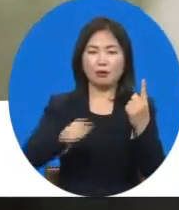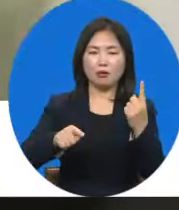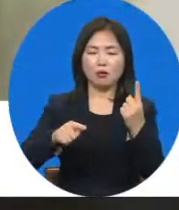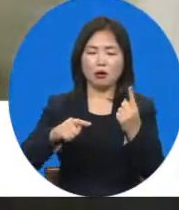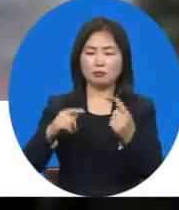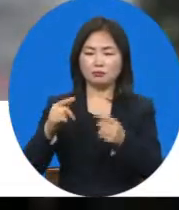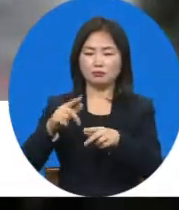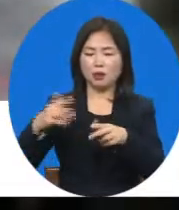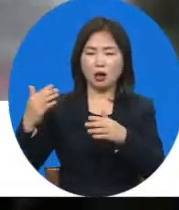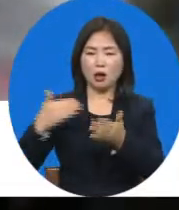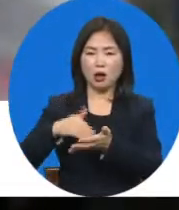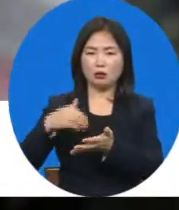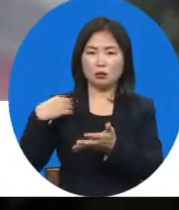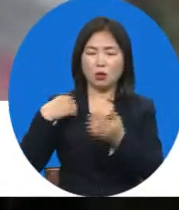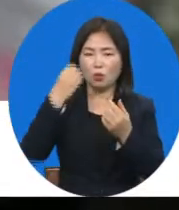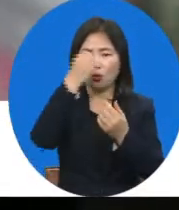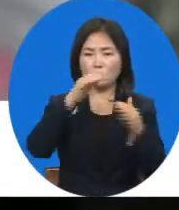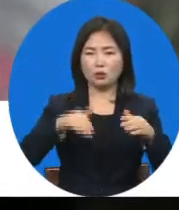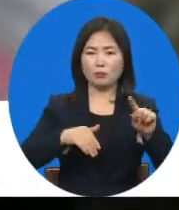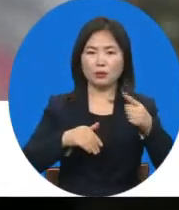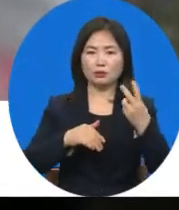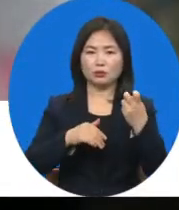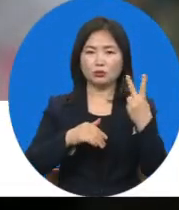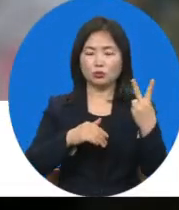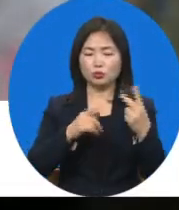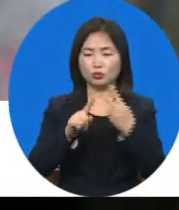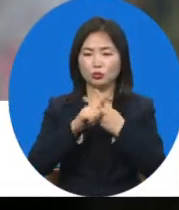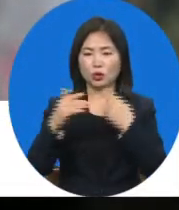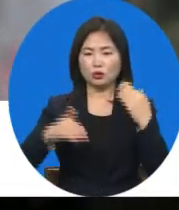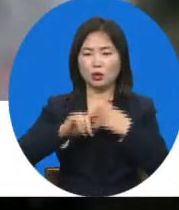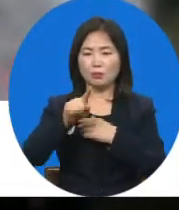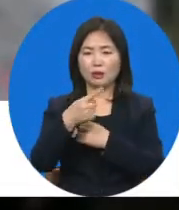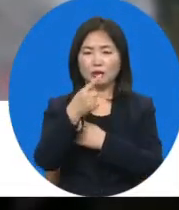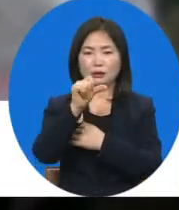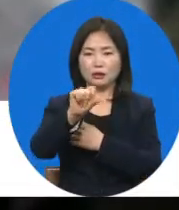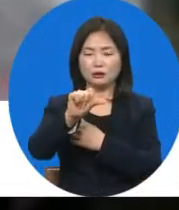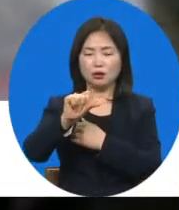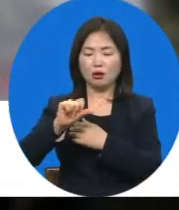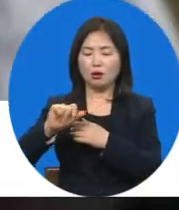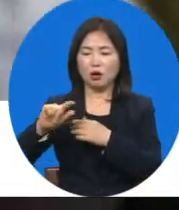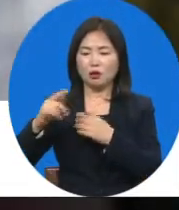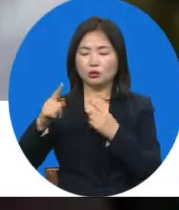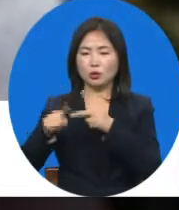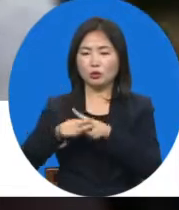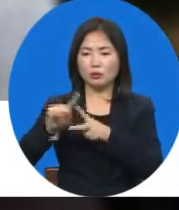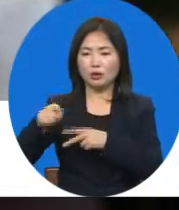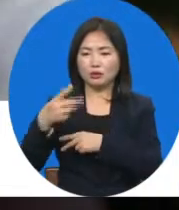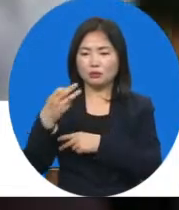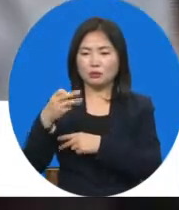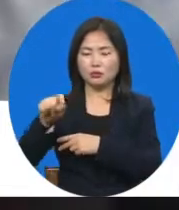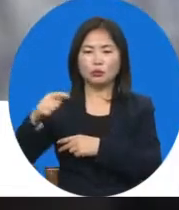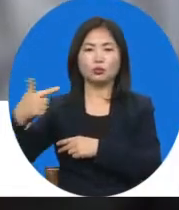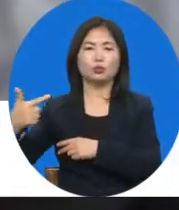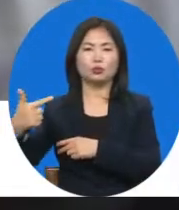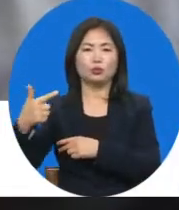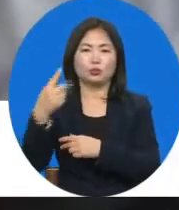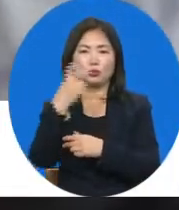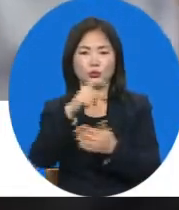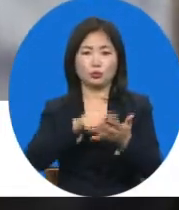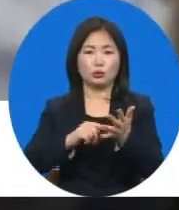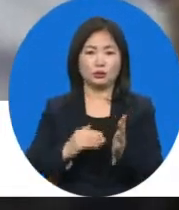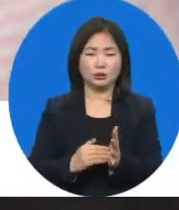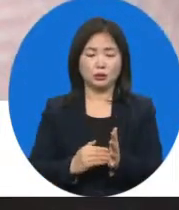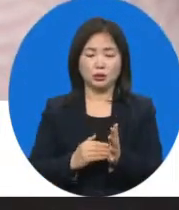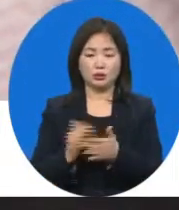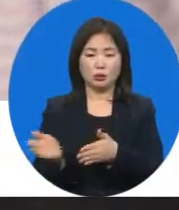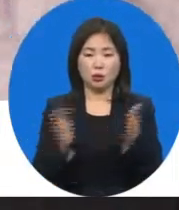급식이 도는 고등학교 100 32명 중학교 100 5명 초등학교 113.6 명으로 조사됐습니다